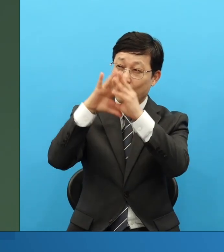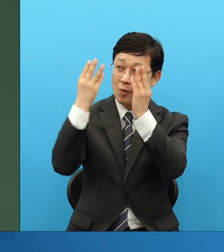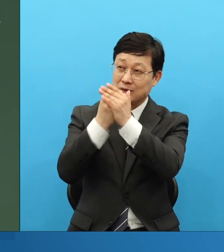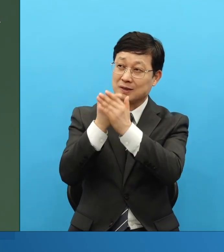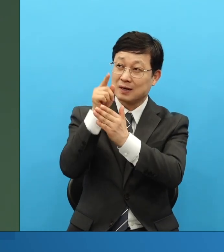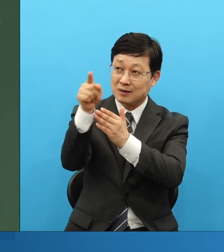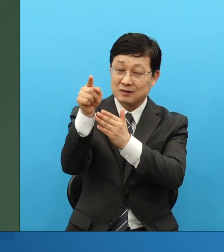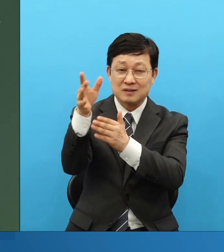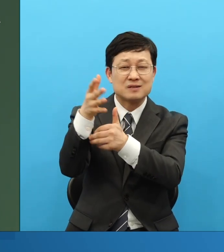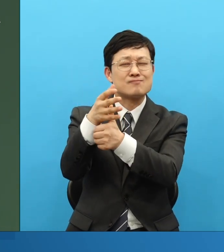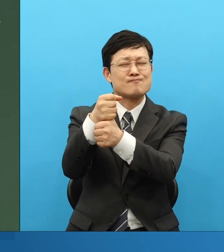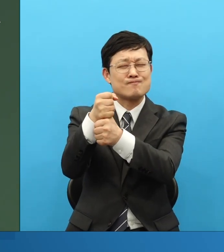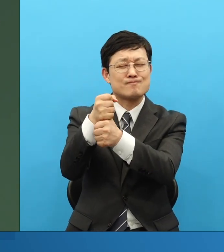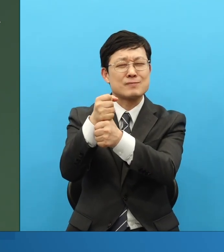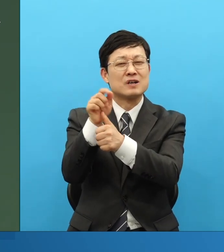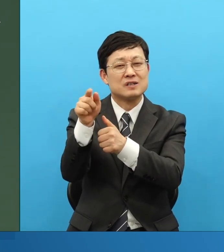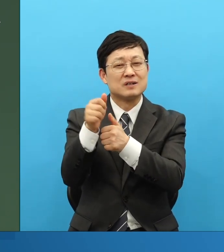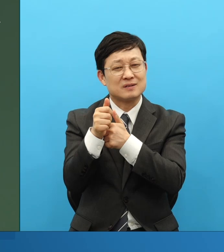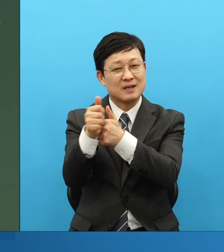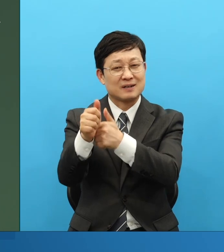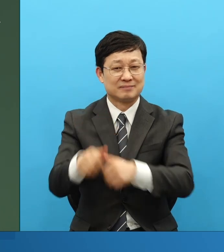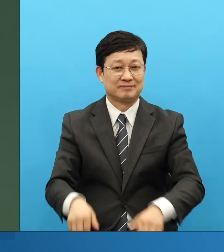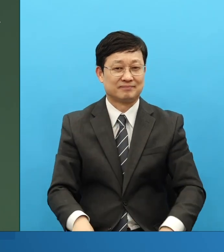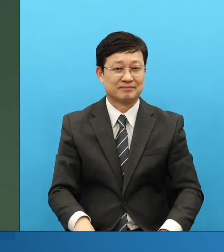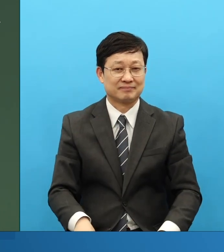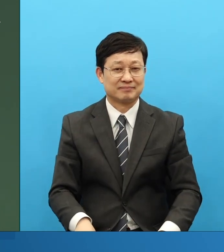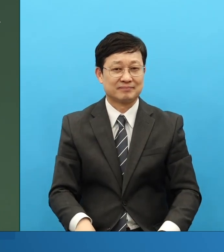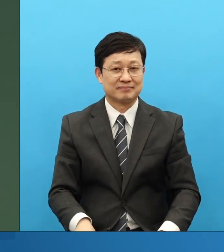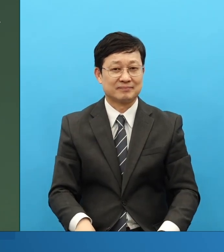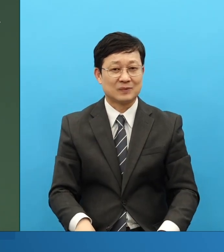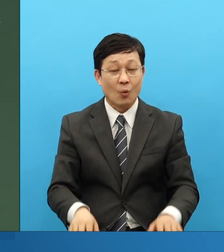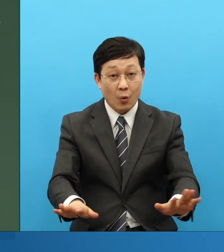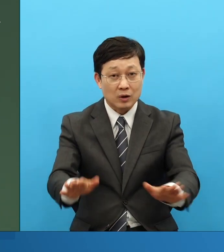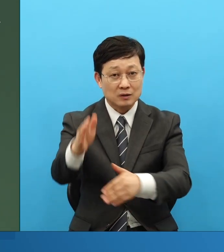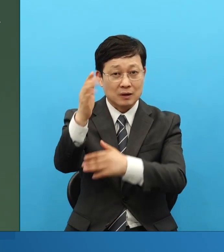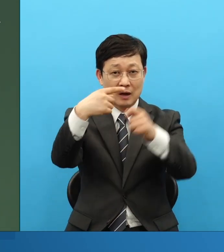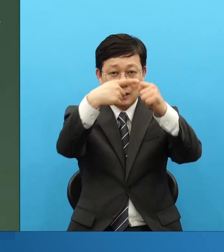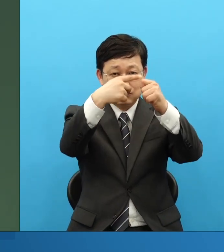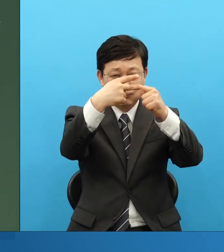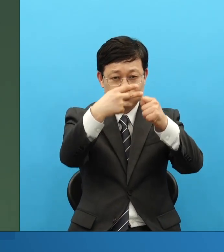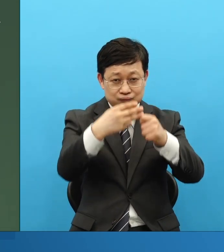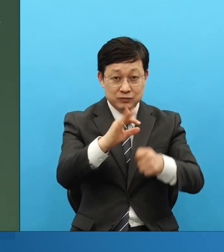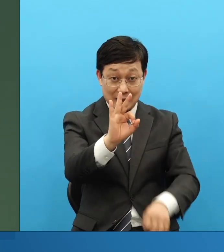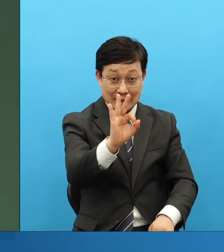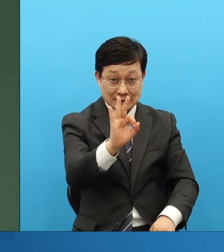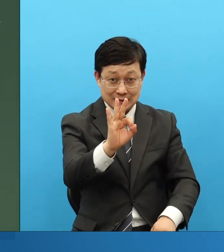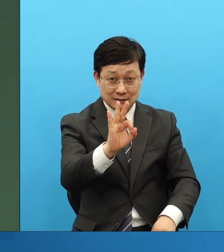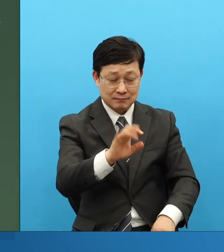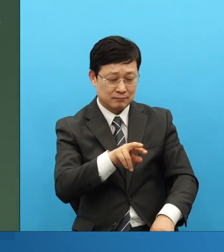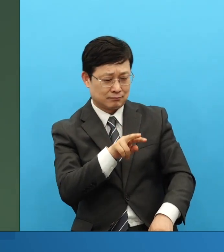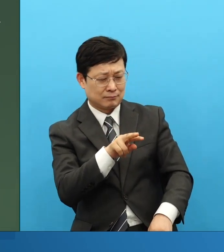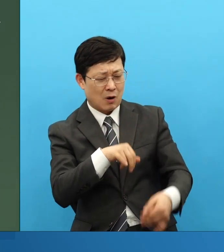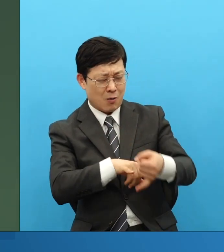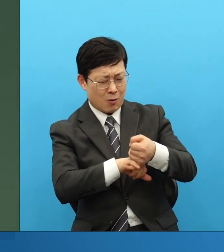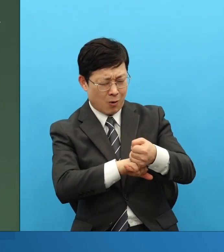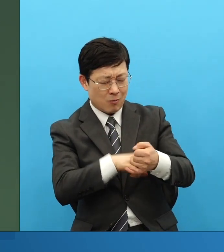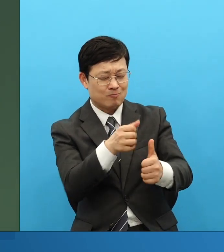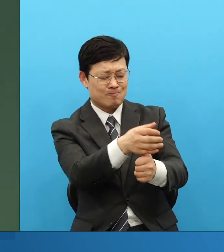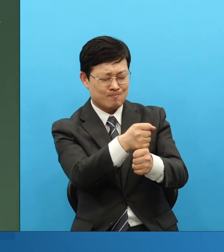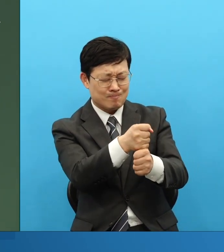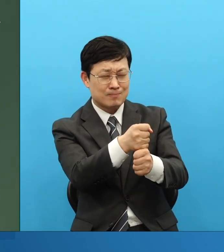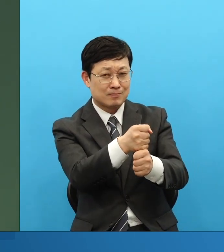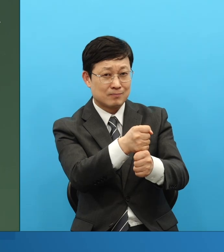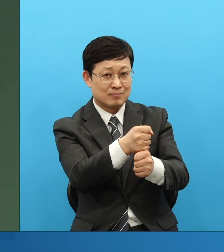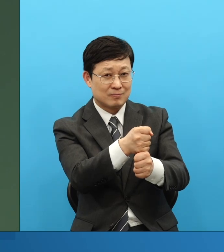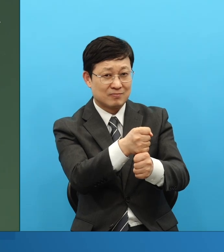mandate, calling, and mission. 이 10가지를 반드시 기억해야 돼. That you must absolutely remember these 10 points. 뭐 승리할